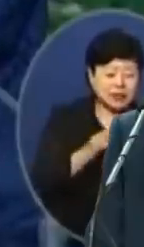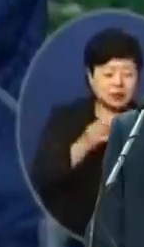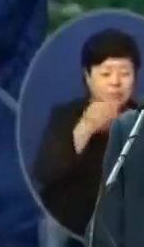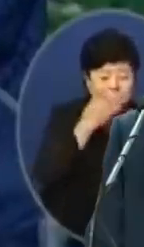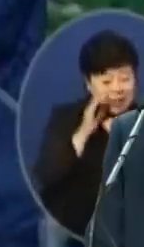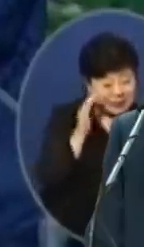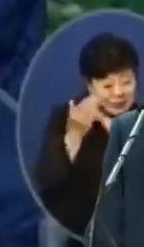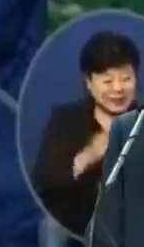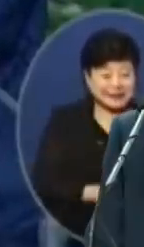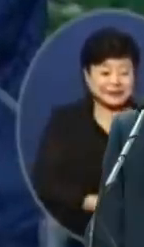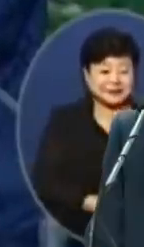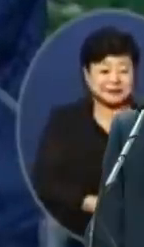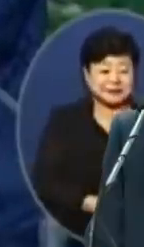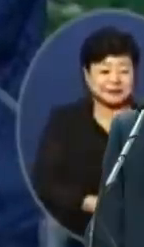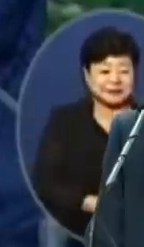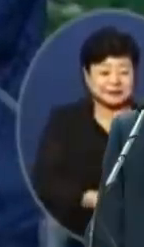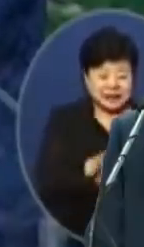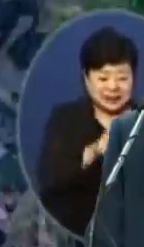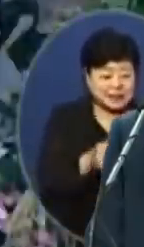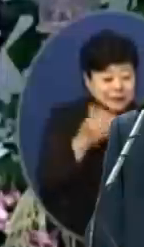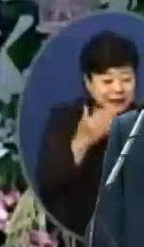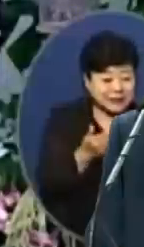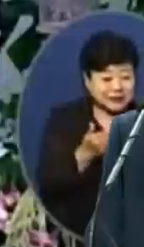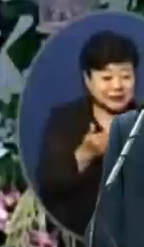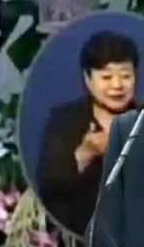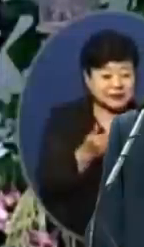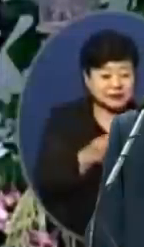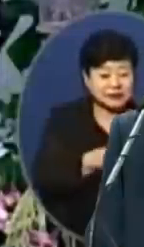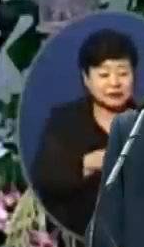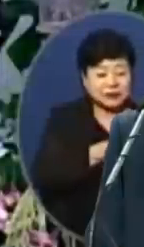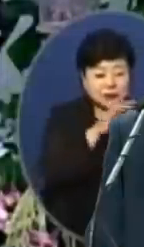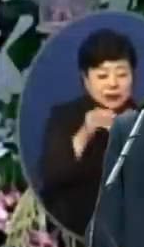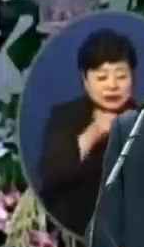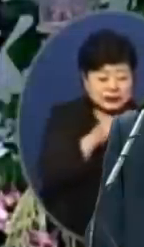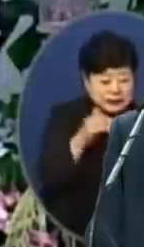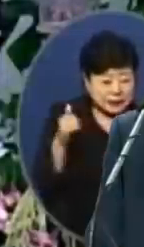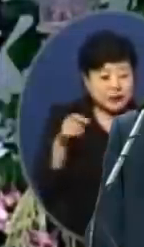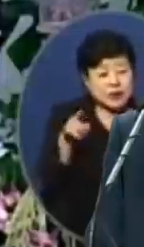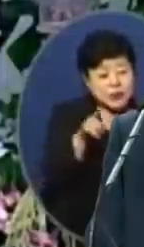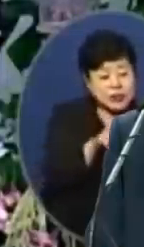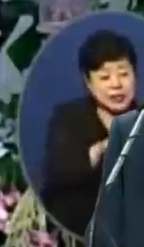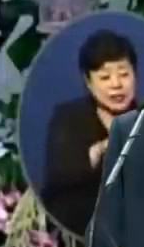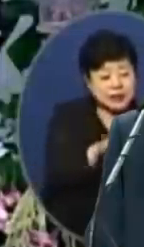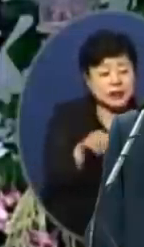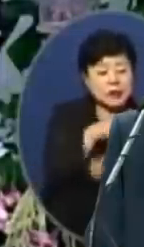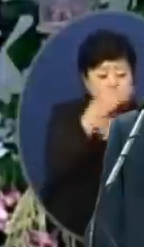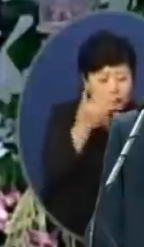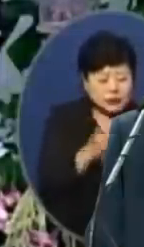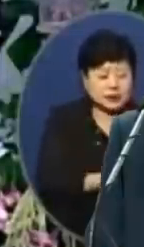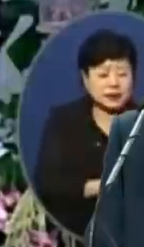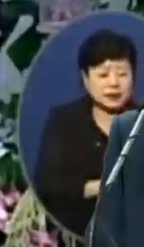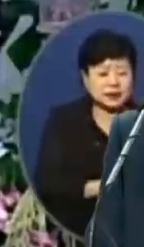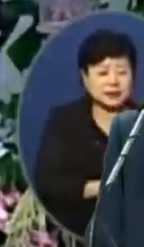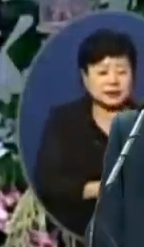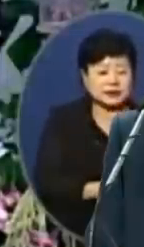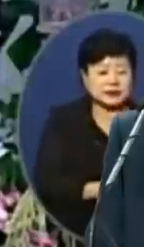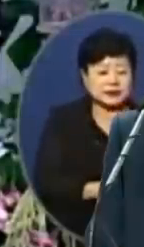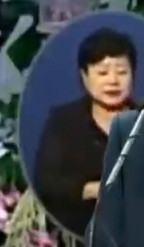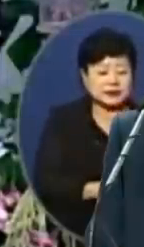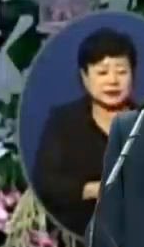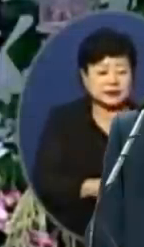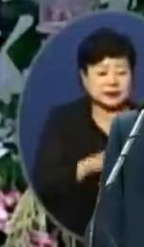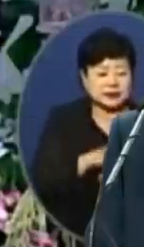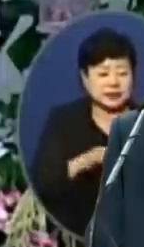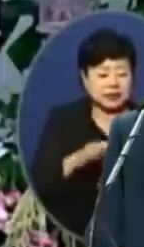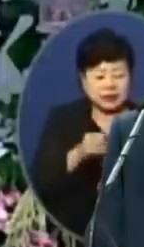수도 있는 것입니다. 오늘 하나님께서는 우리 인생들을 위해서 모든 것을 계획을 세워놓고 있기